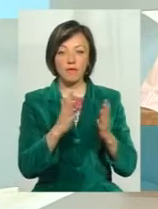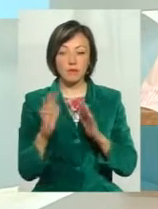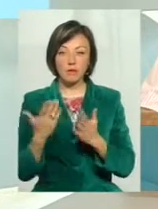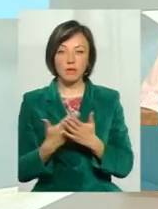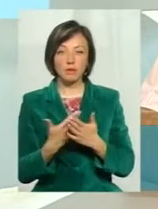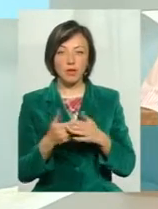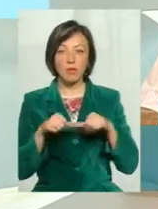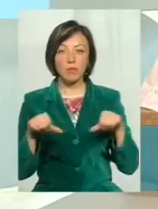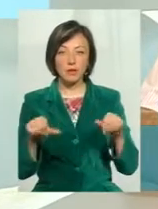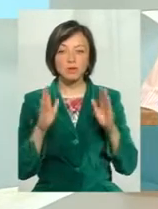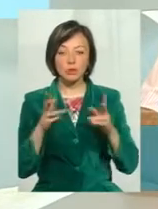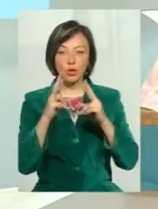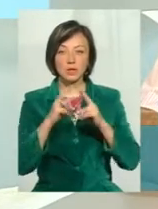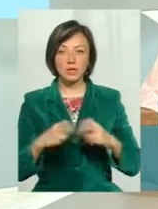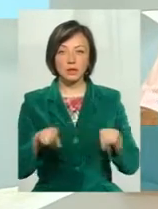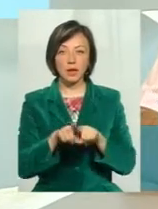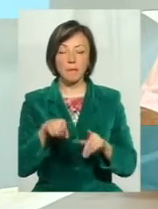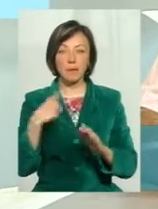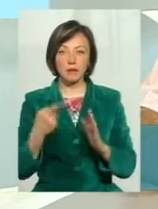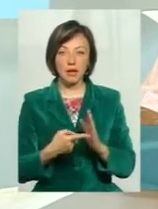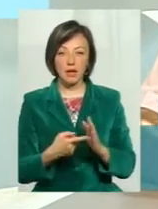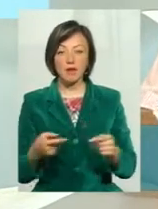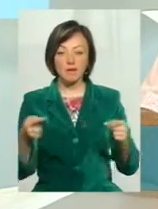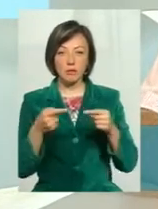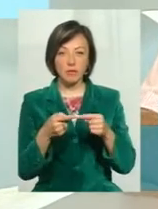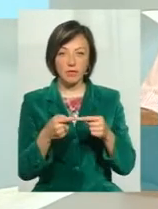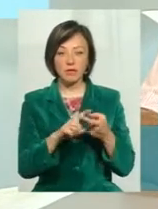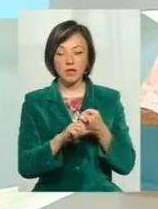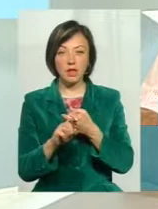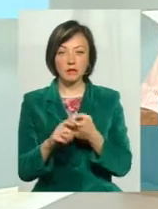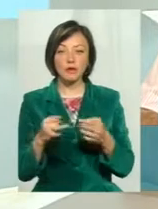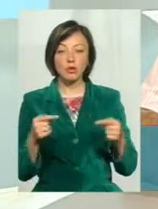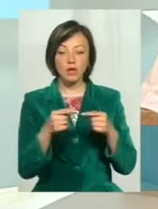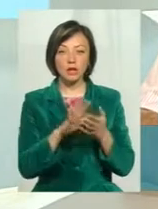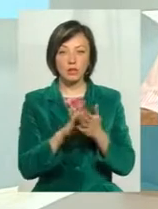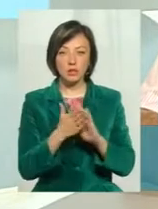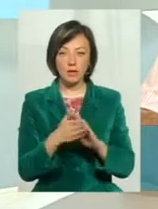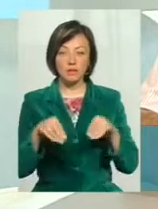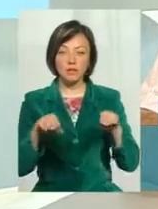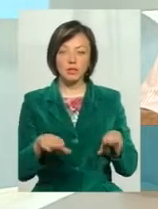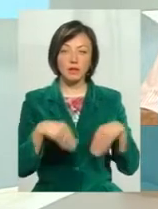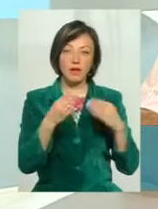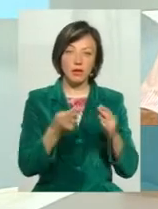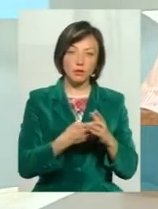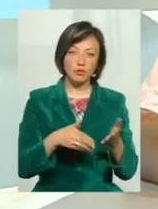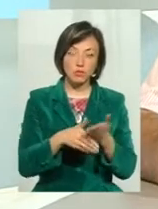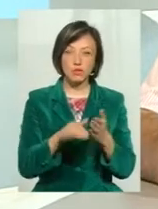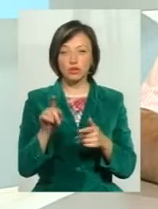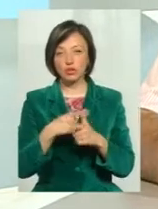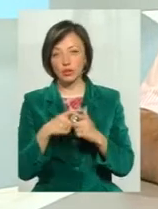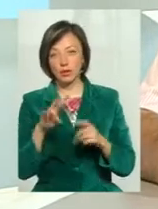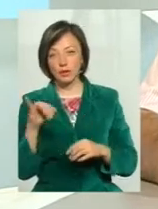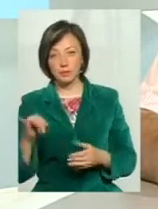скажімо так, комісії будуть розглядати такі питання, відповідно, в залежності від конкретних обставин, вирішувати, давати такі сім'ї субсидію чи